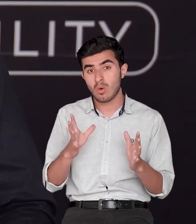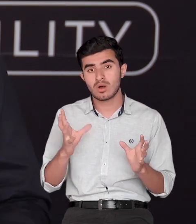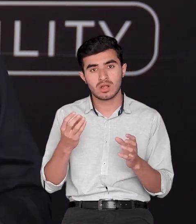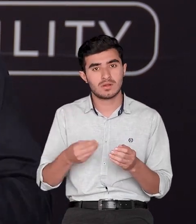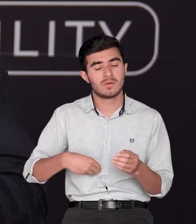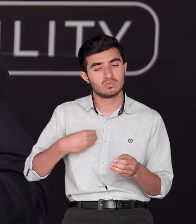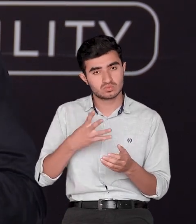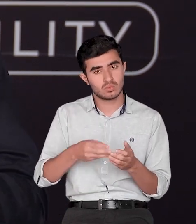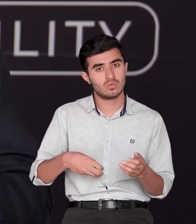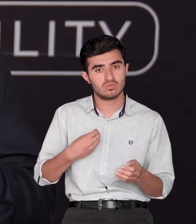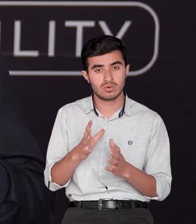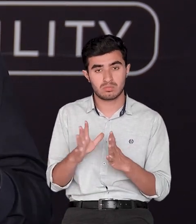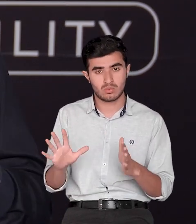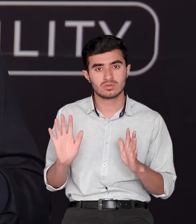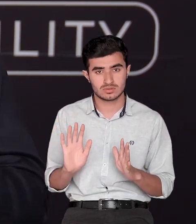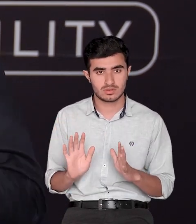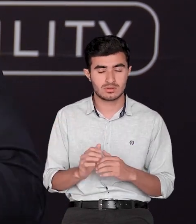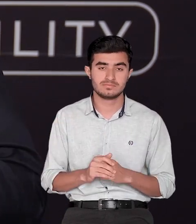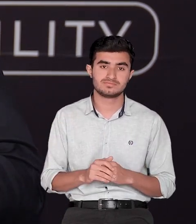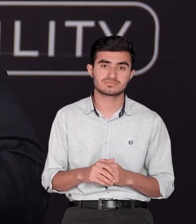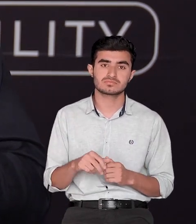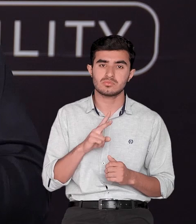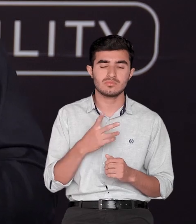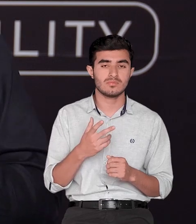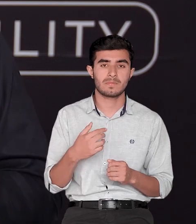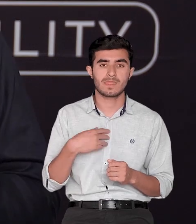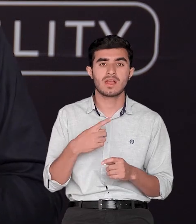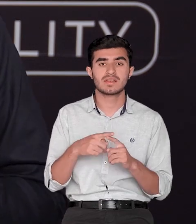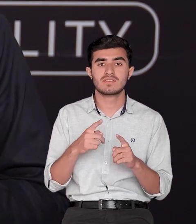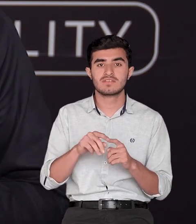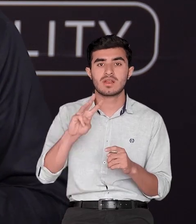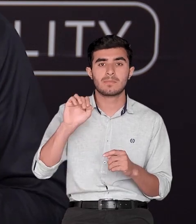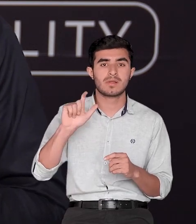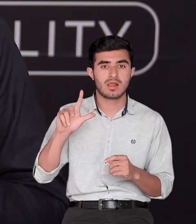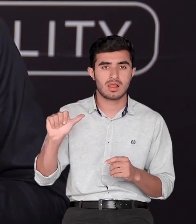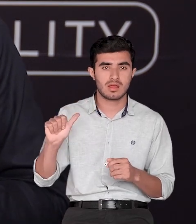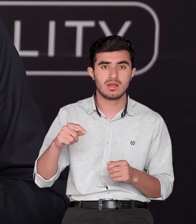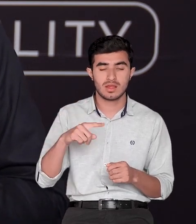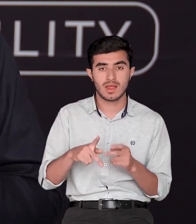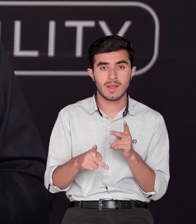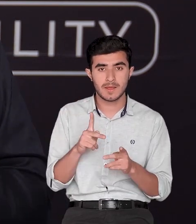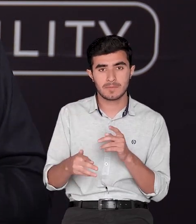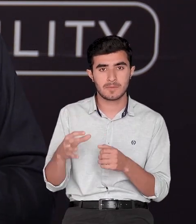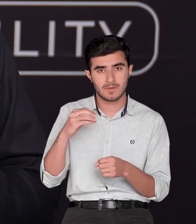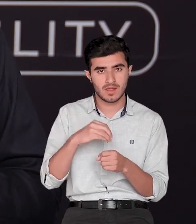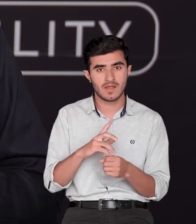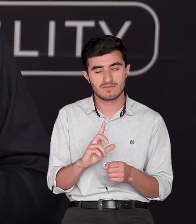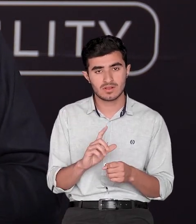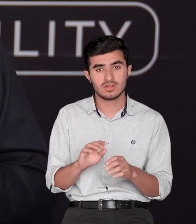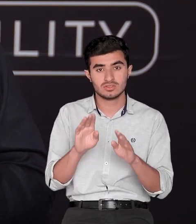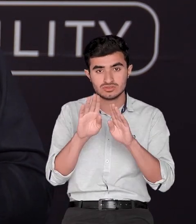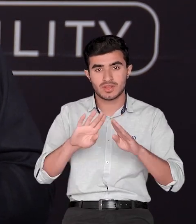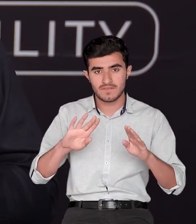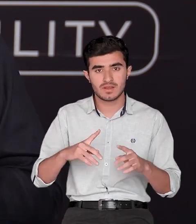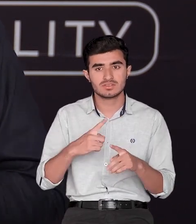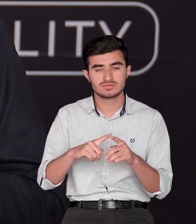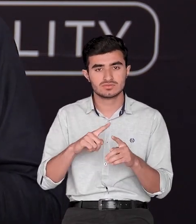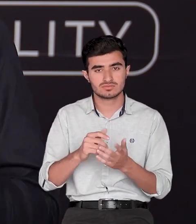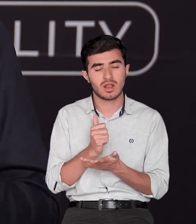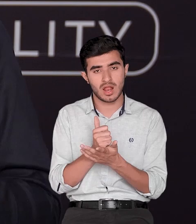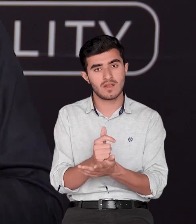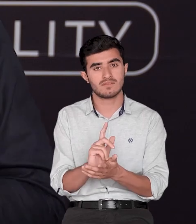कि जहाँ भी मेला लगता है वहाँ के लोगों के लिए, जहाँ ये तफरीह का सामान होता है, वहाँ पे बहुत सारे लोगों के